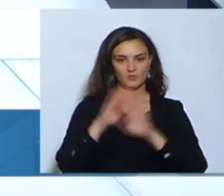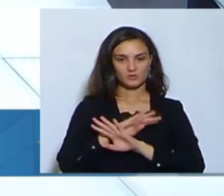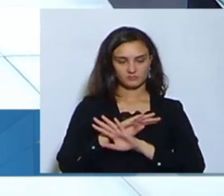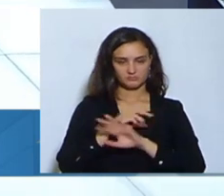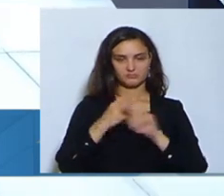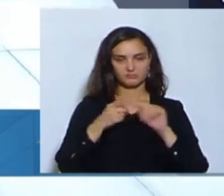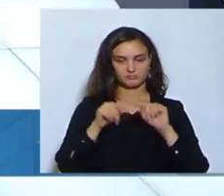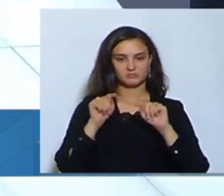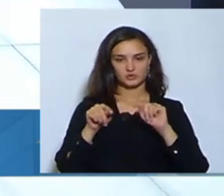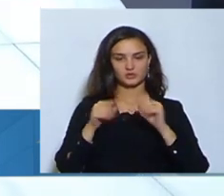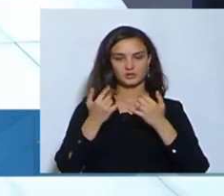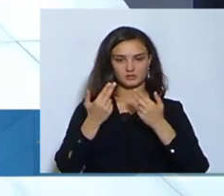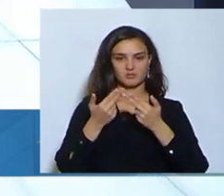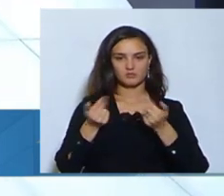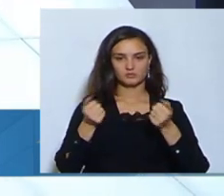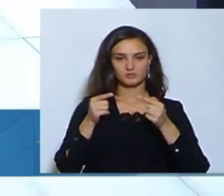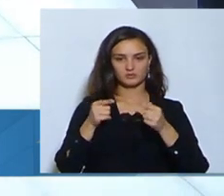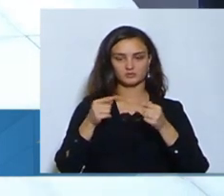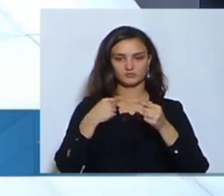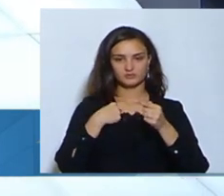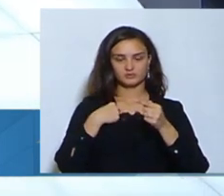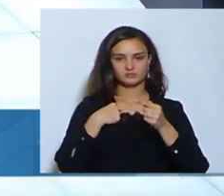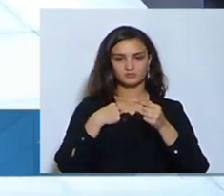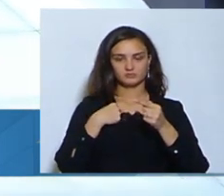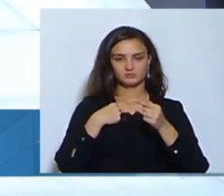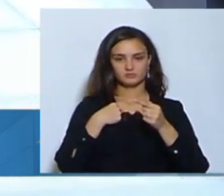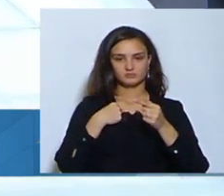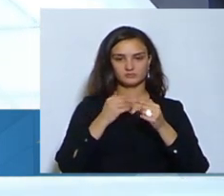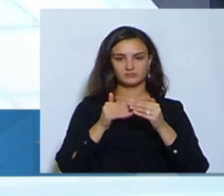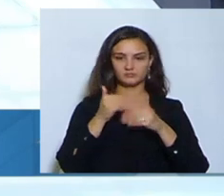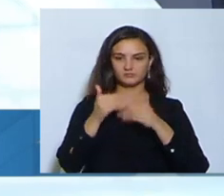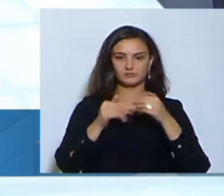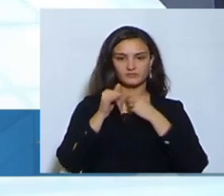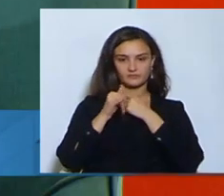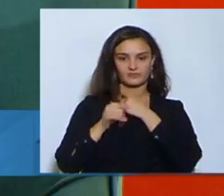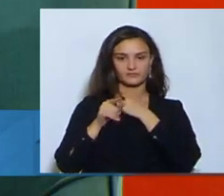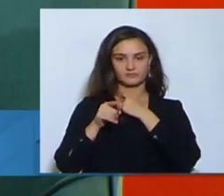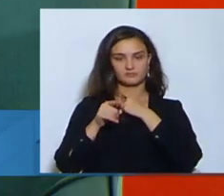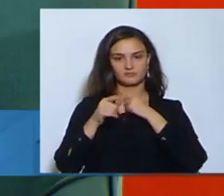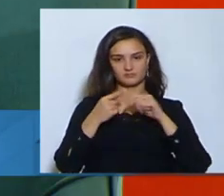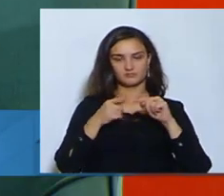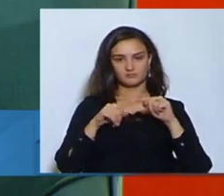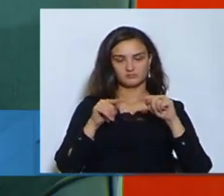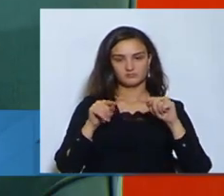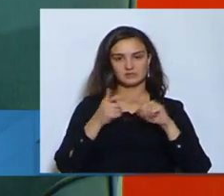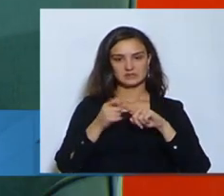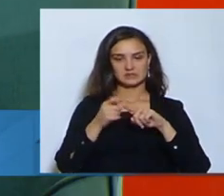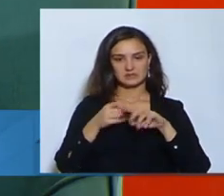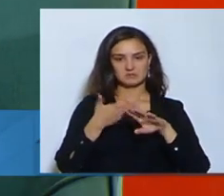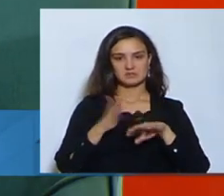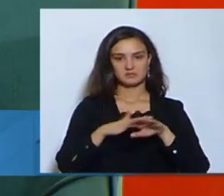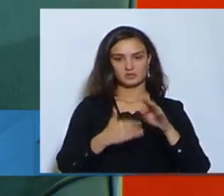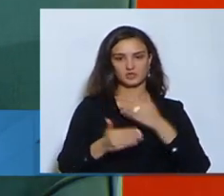არა, მაშინ რასაკურველია ჩვენ წინ ვერ წავალთ და ანუ წინ ვერ წავალთ კი არა, ძალიან